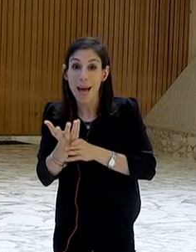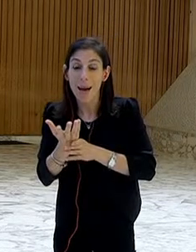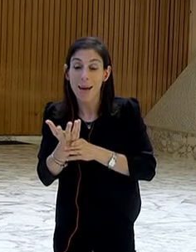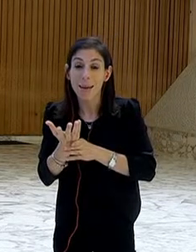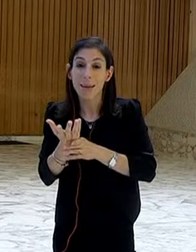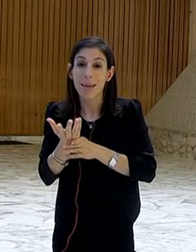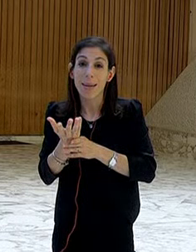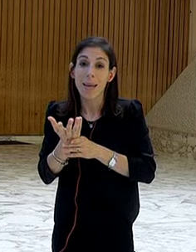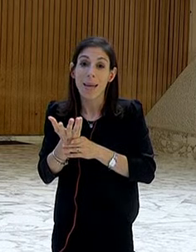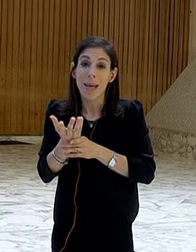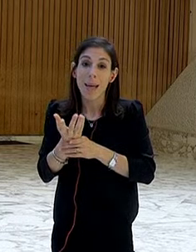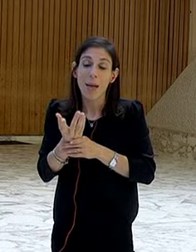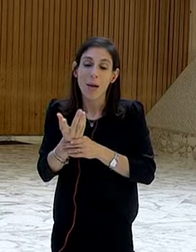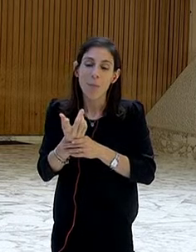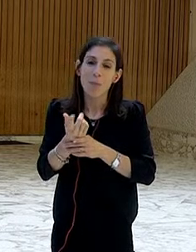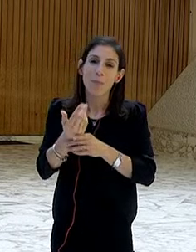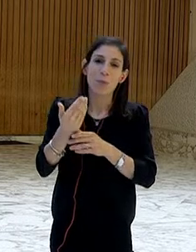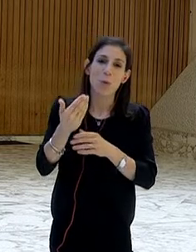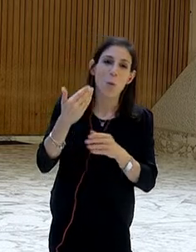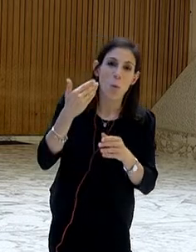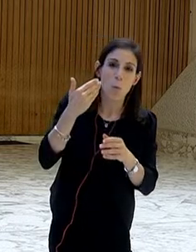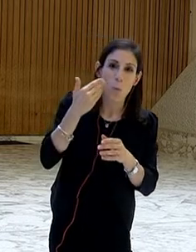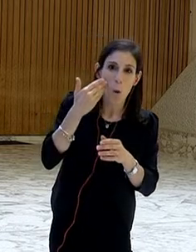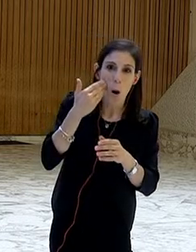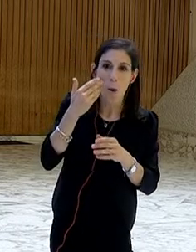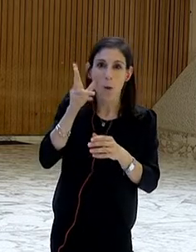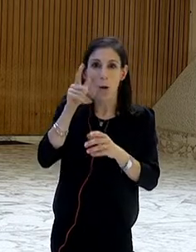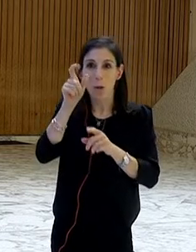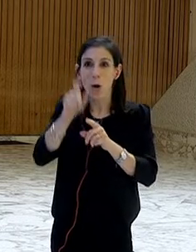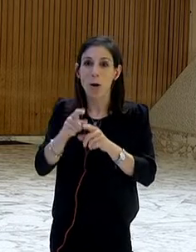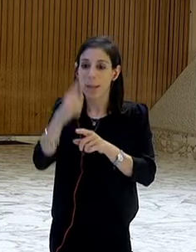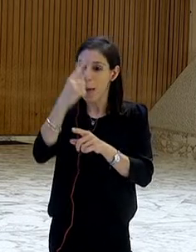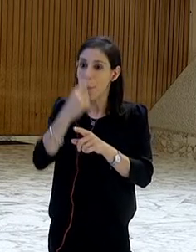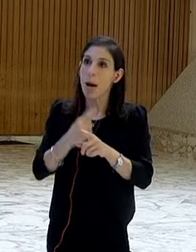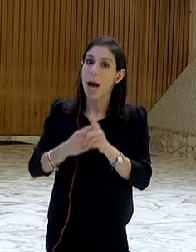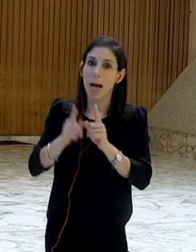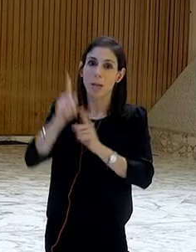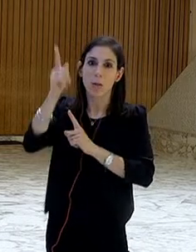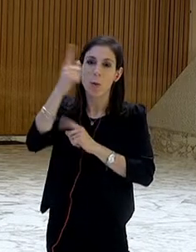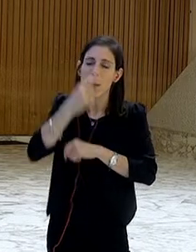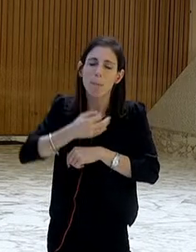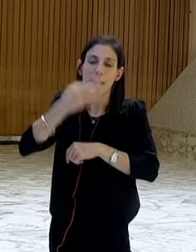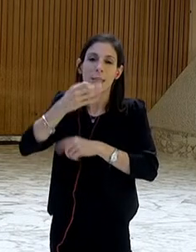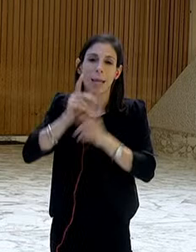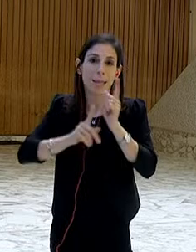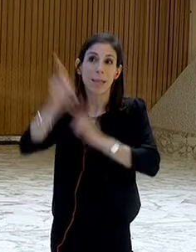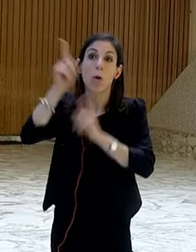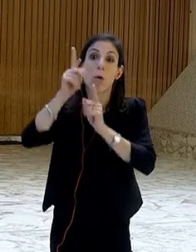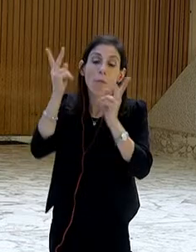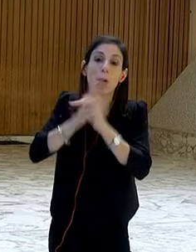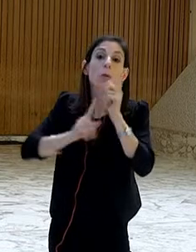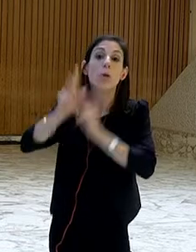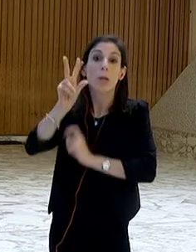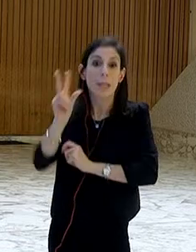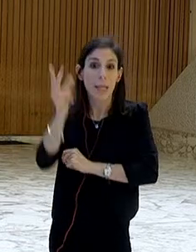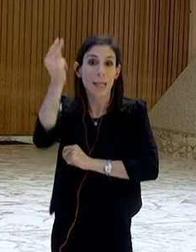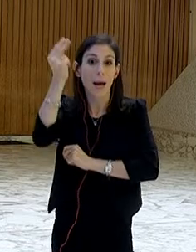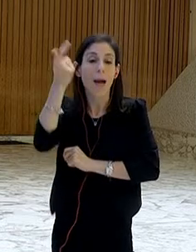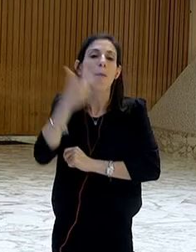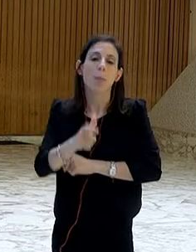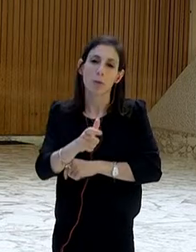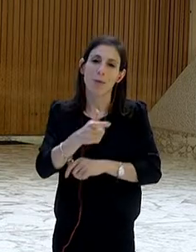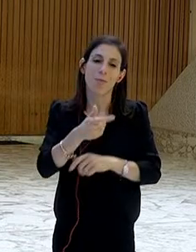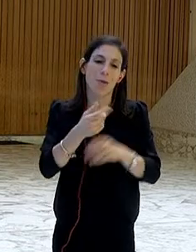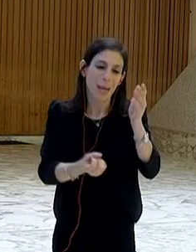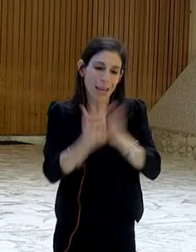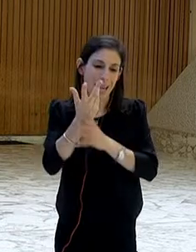relations, c'est-à-dire relationnel, l'homme lui aussi est relationnel. C'est-à-dire nous sommes faits pour être aimés